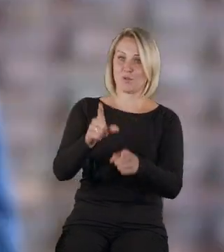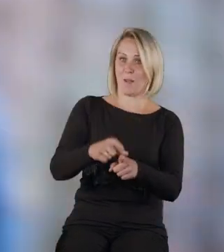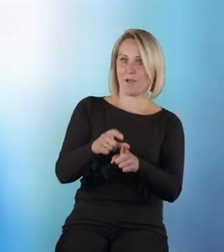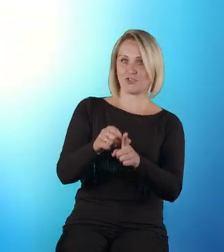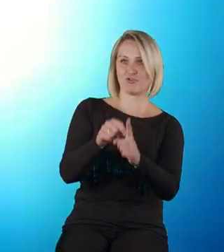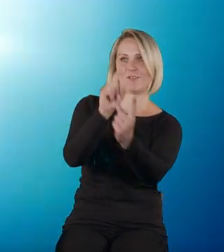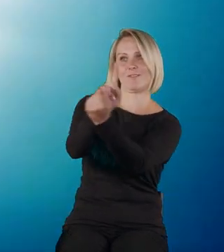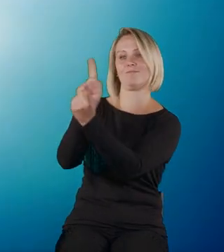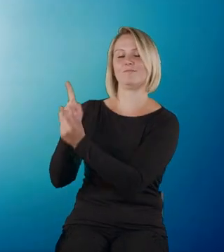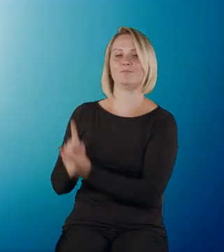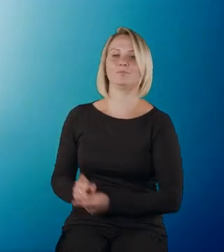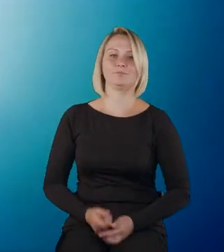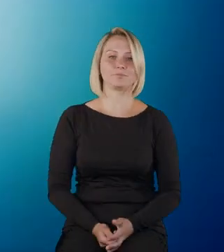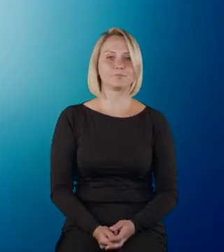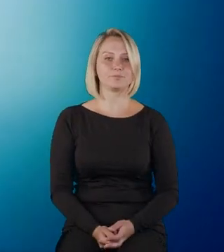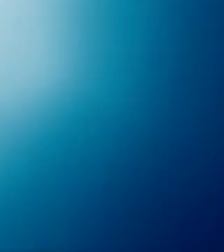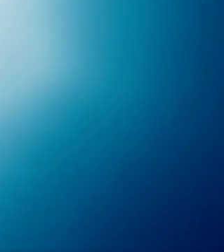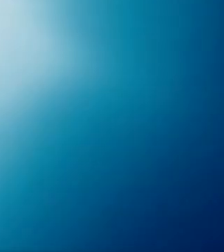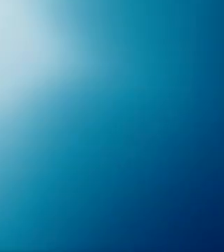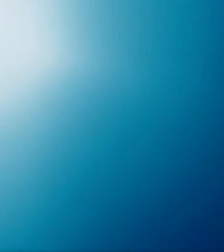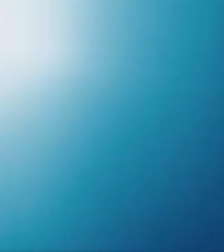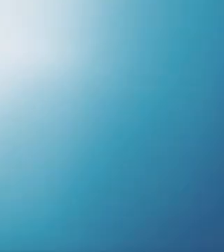październiku.